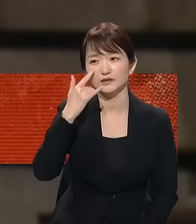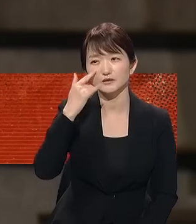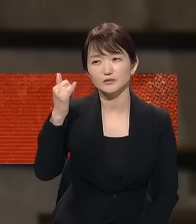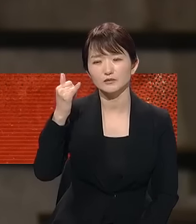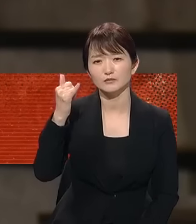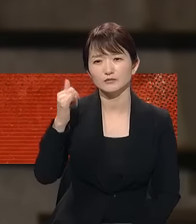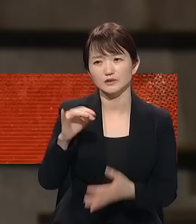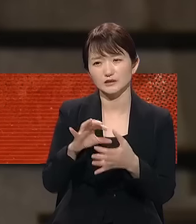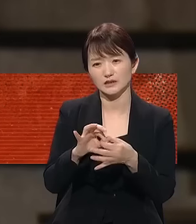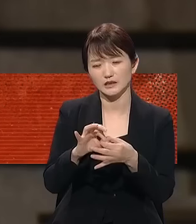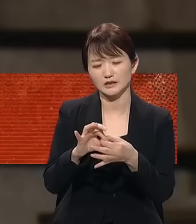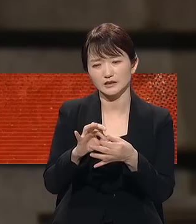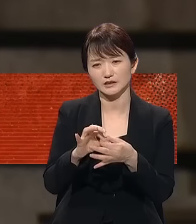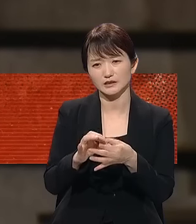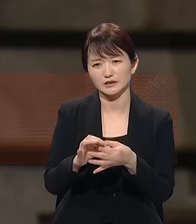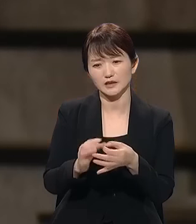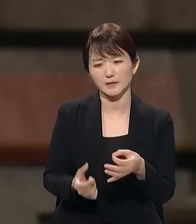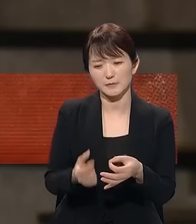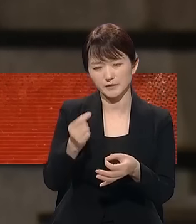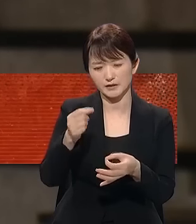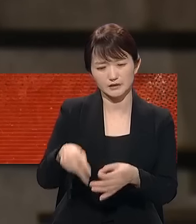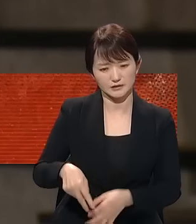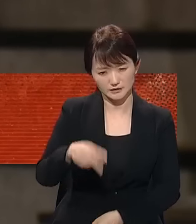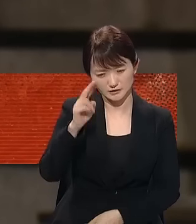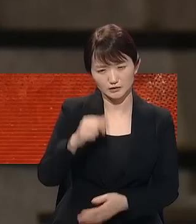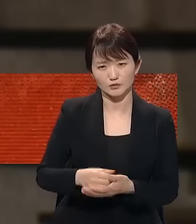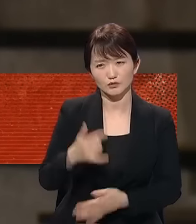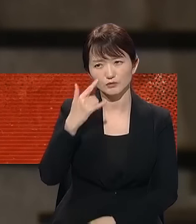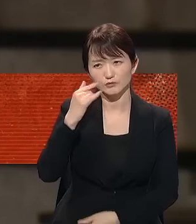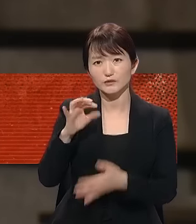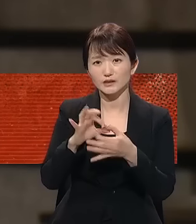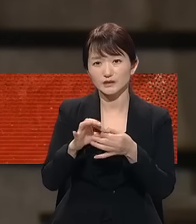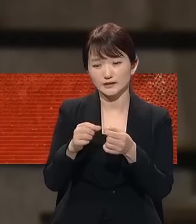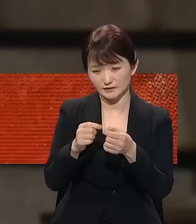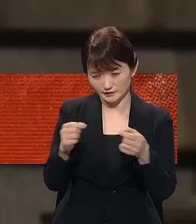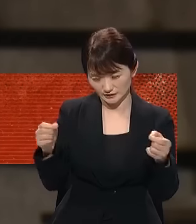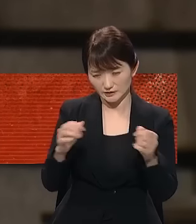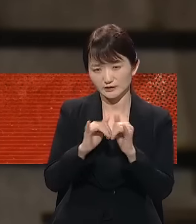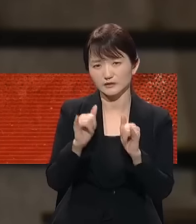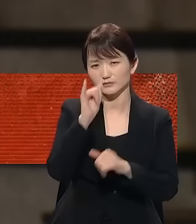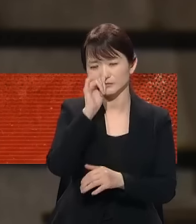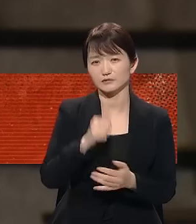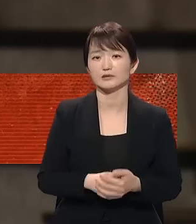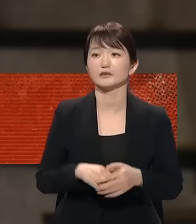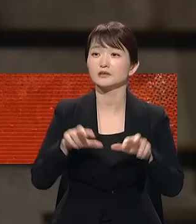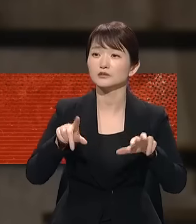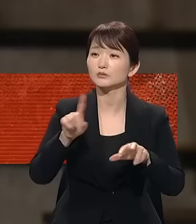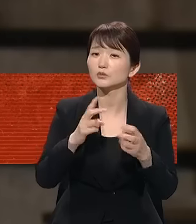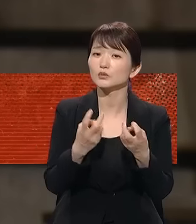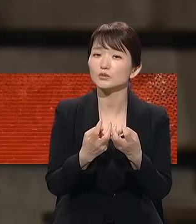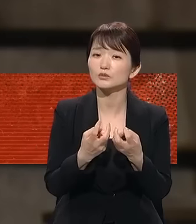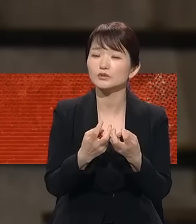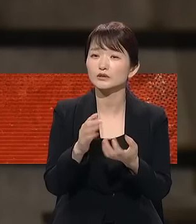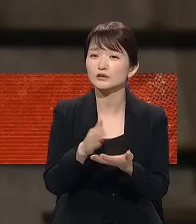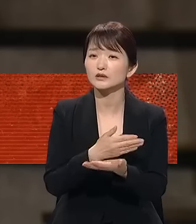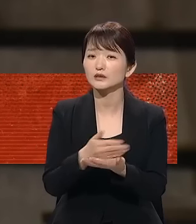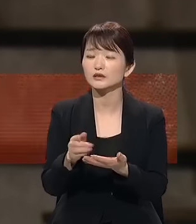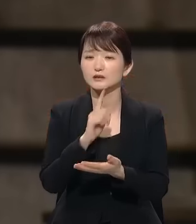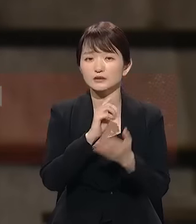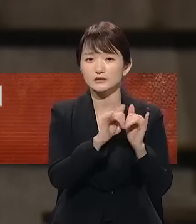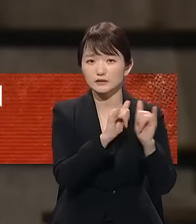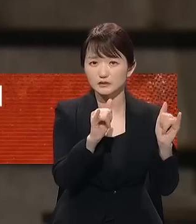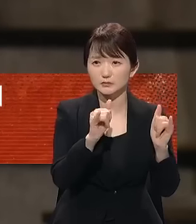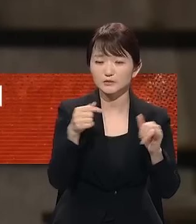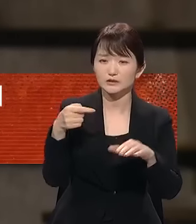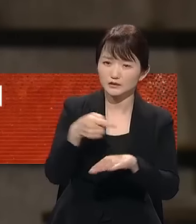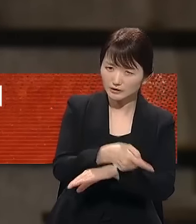빨리 끝나는 사람이 있고 좀 길게 가는 사람들이 있는데 사실 뭐 지금은 어떻게 나눠졌냐면 이 제보자 대